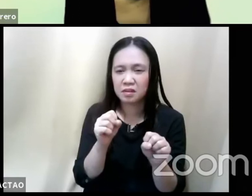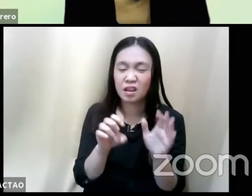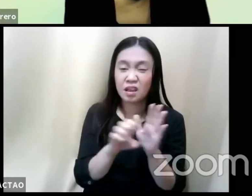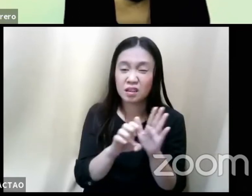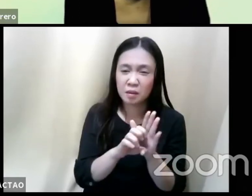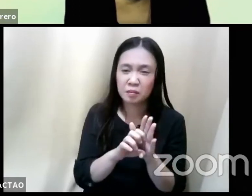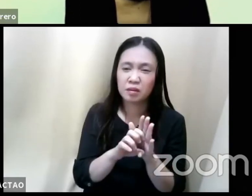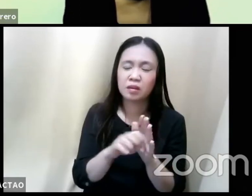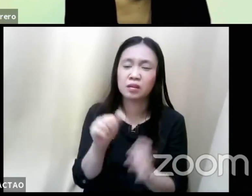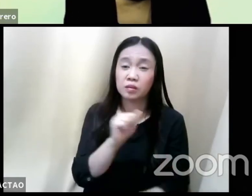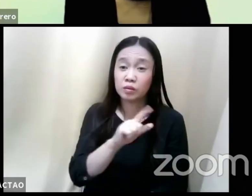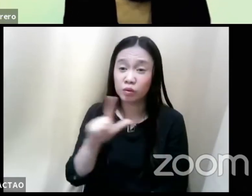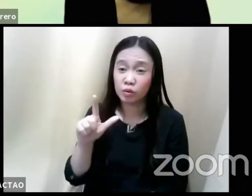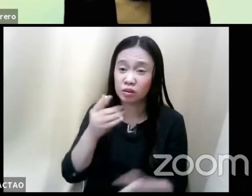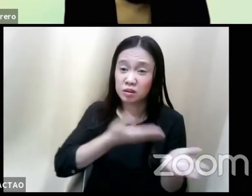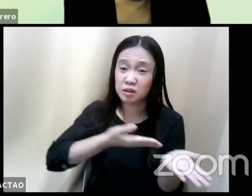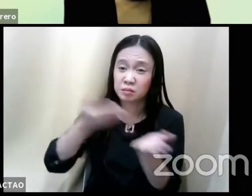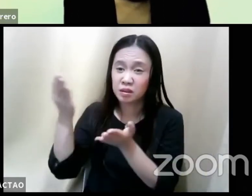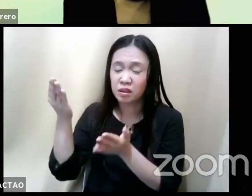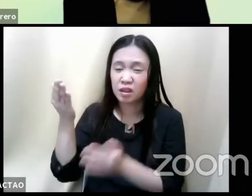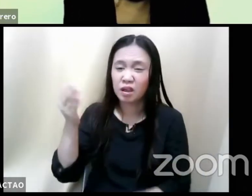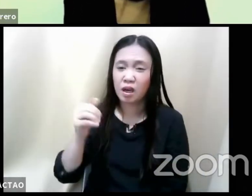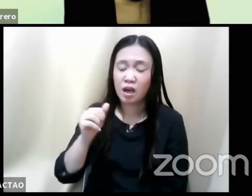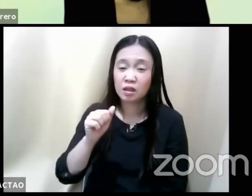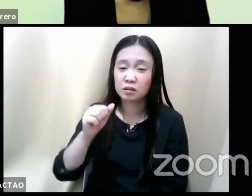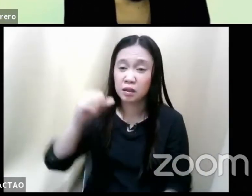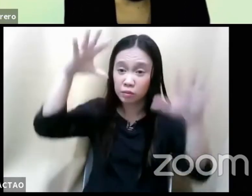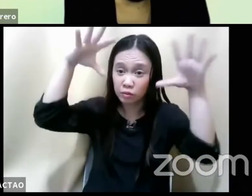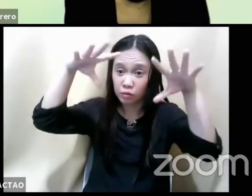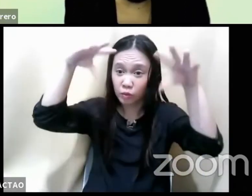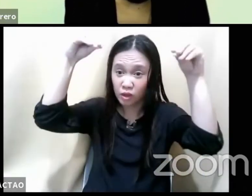lights out. Mas kabisado nila yung